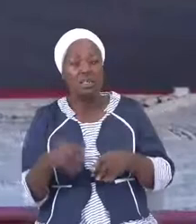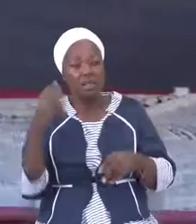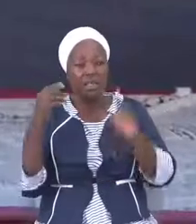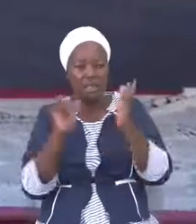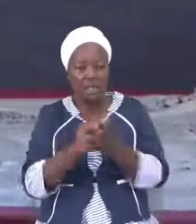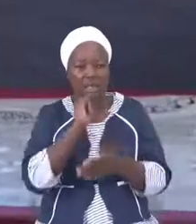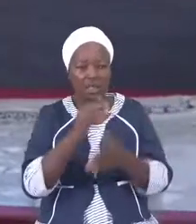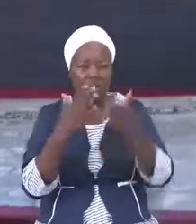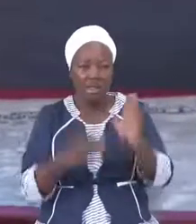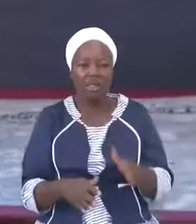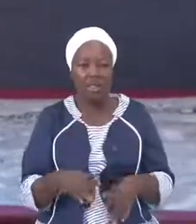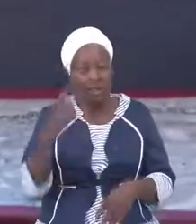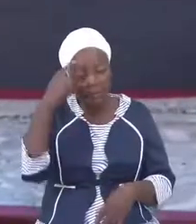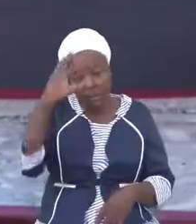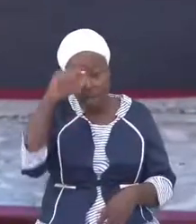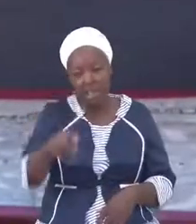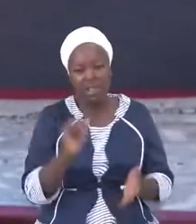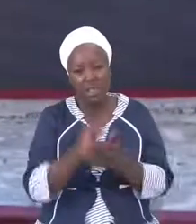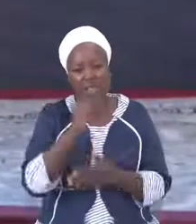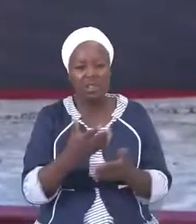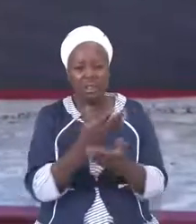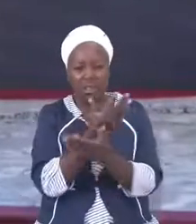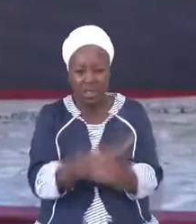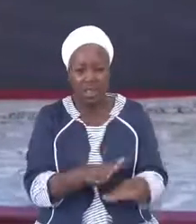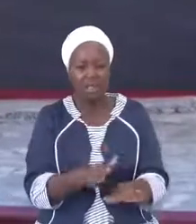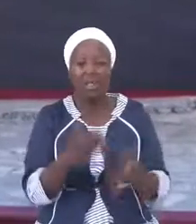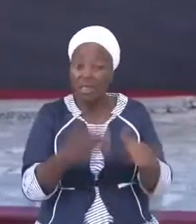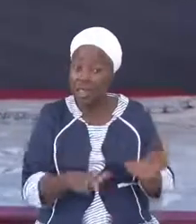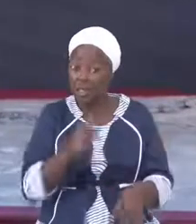celui qui est mort est libre du péché.